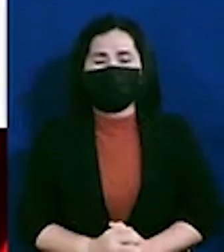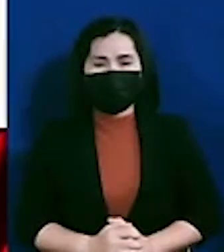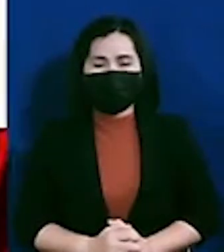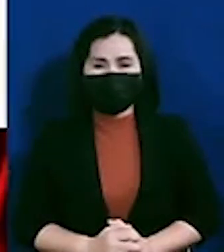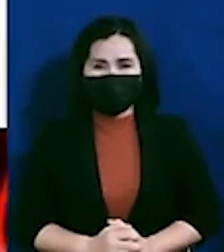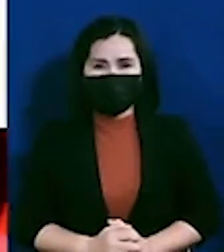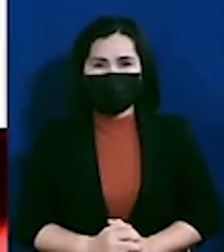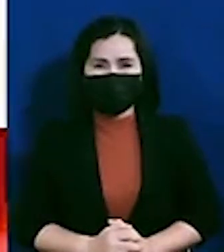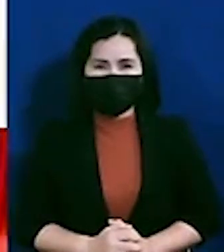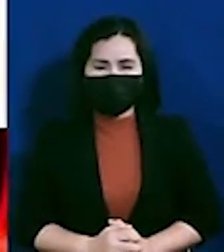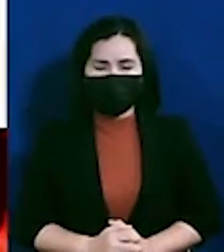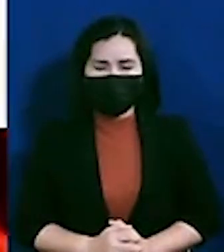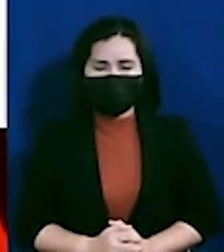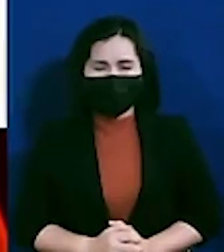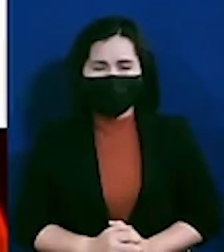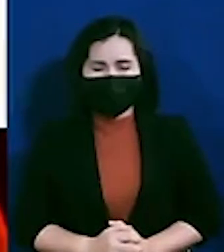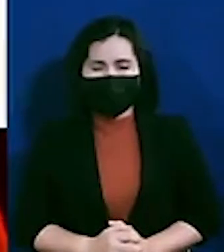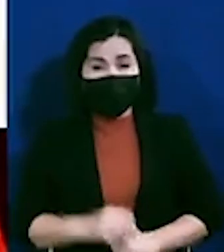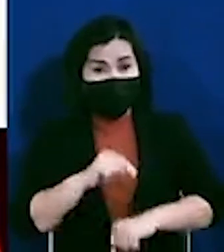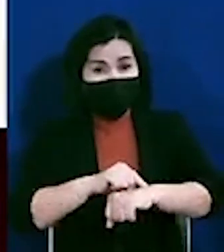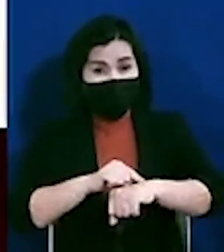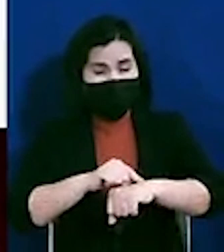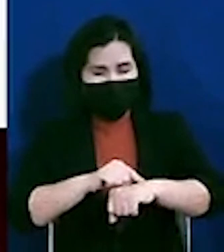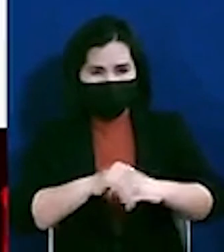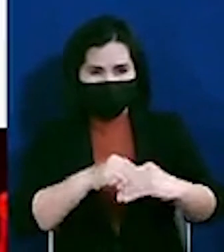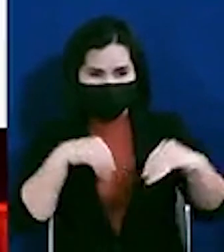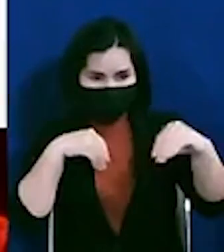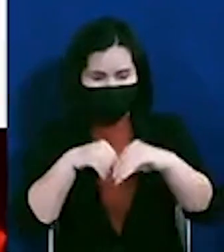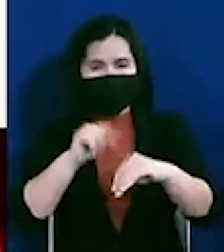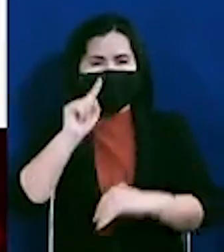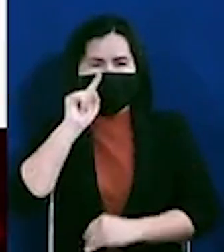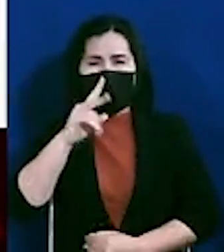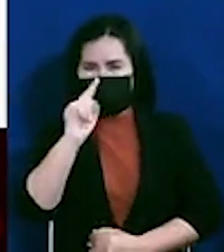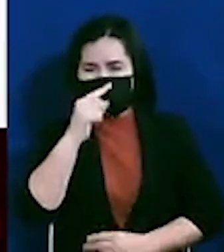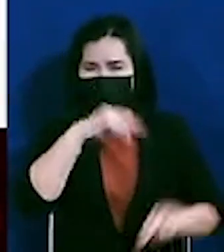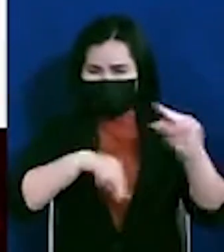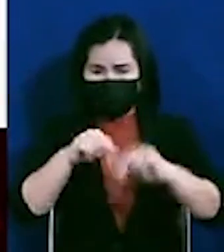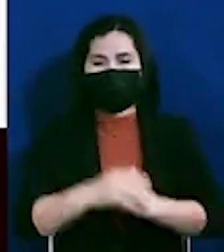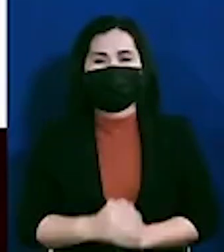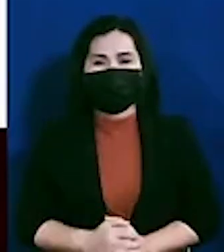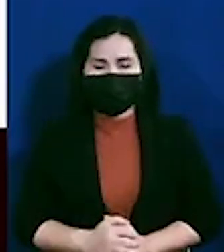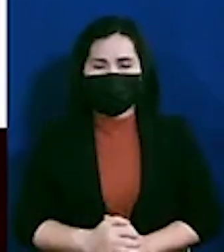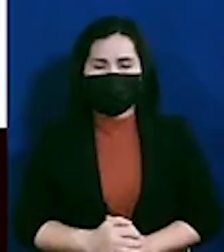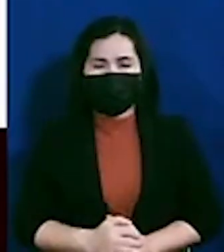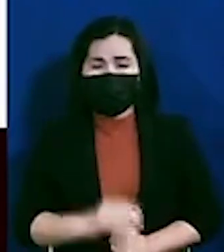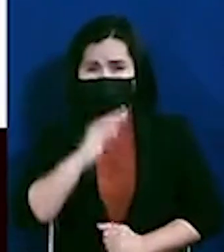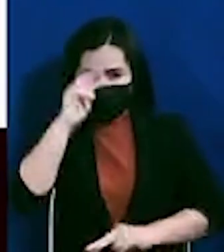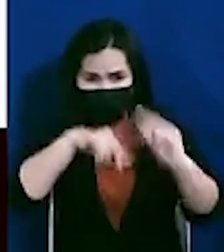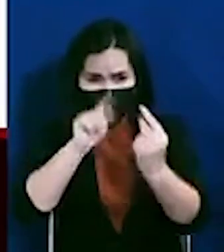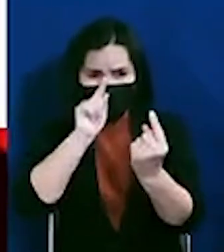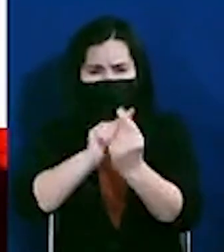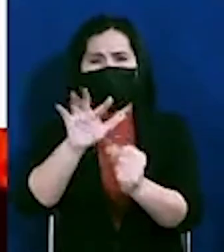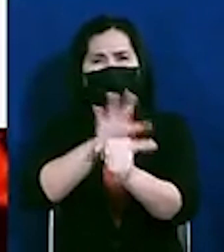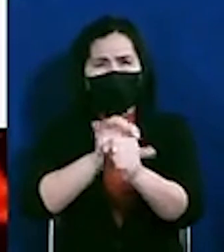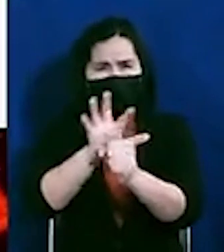แล้วอาจจะถึงเวลาที่เหมาะสมก็อาจารย์มาตรวจใหม่นะครับอ่าถ้าแกนดีเจนเพราะที่ถีบนะครับ